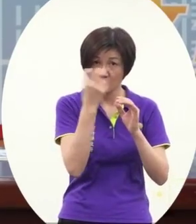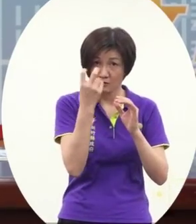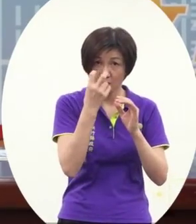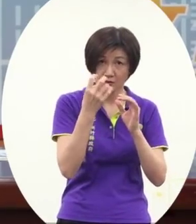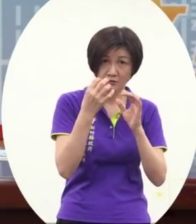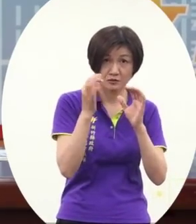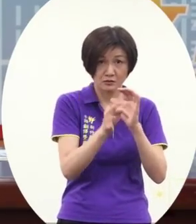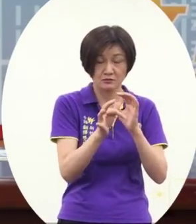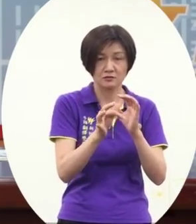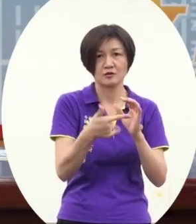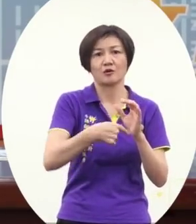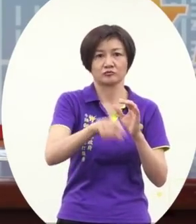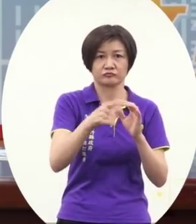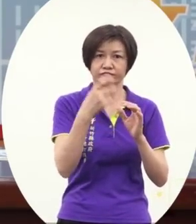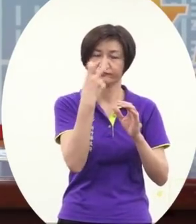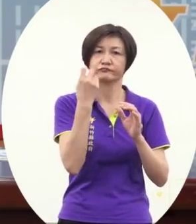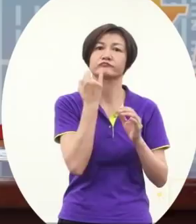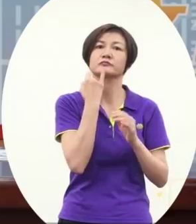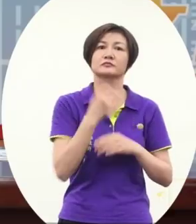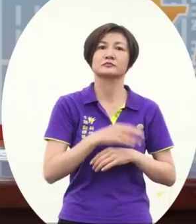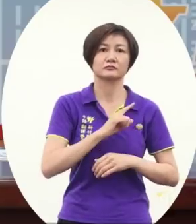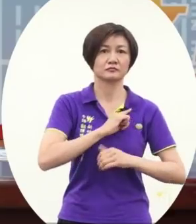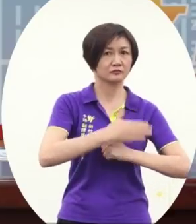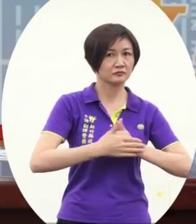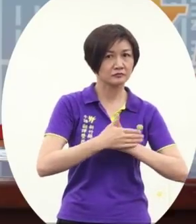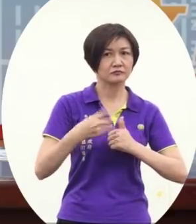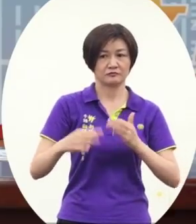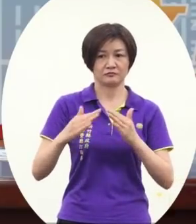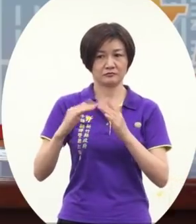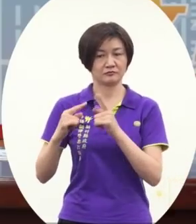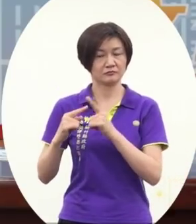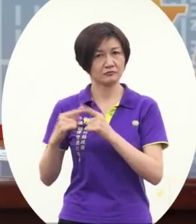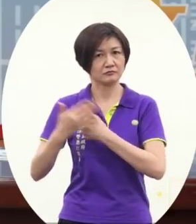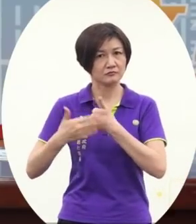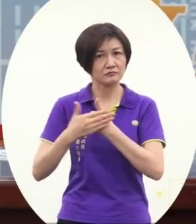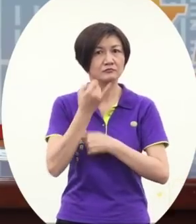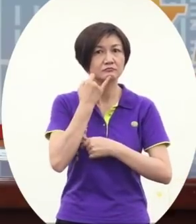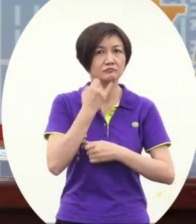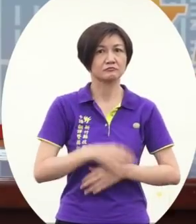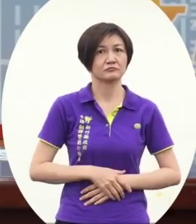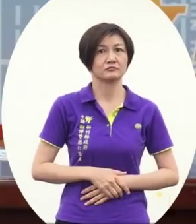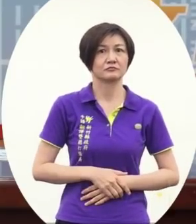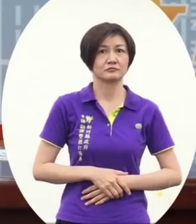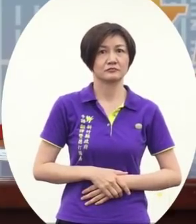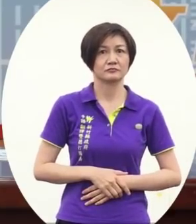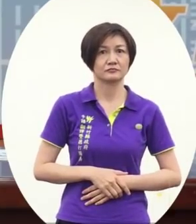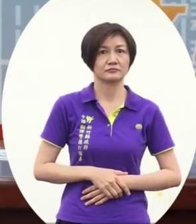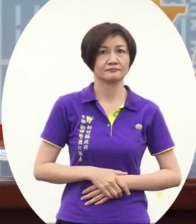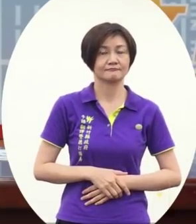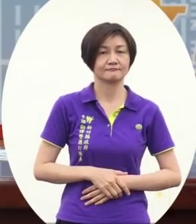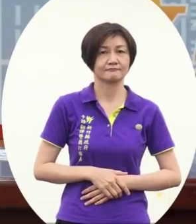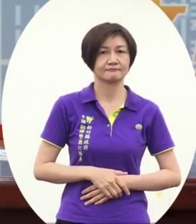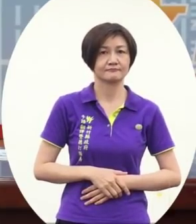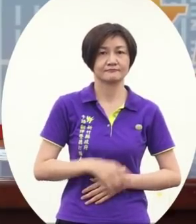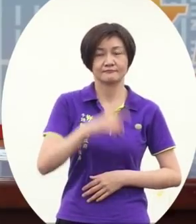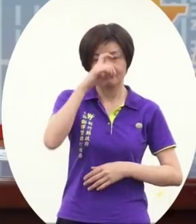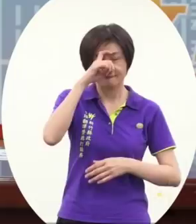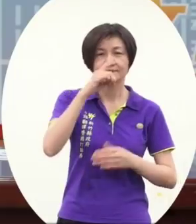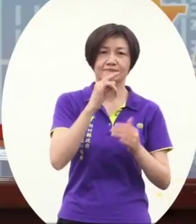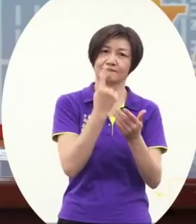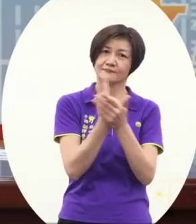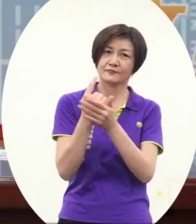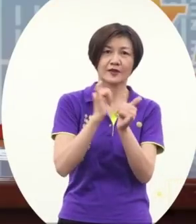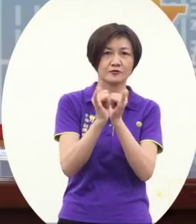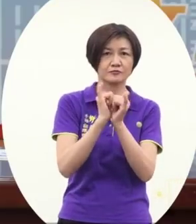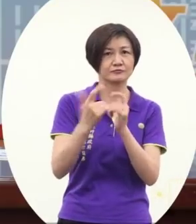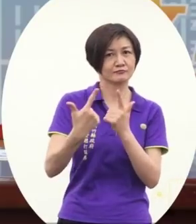筛检，保护好自己跟家人的健康是很重要的事情。所以在这边希望大家多多